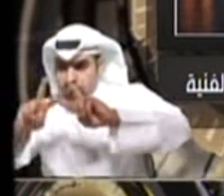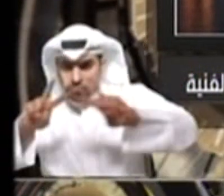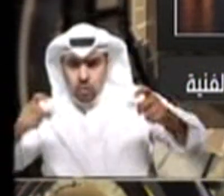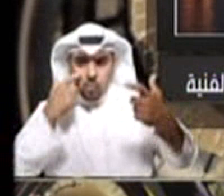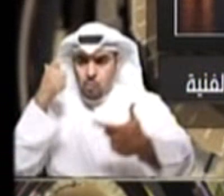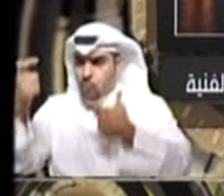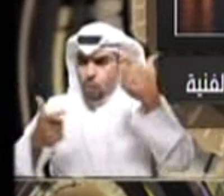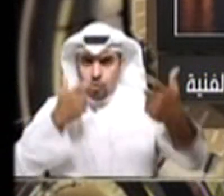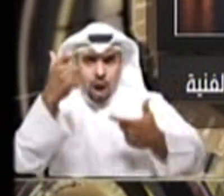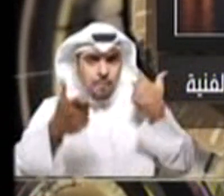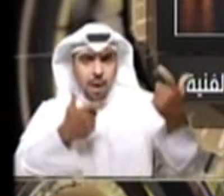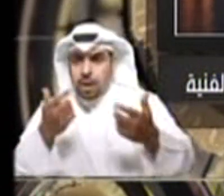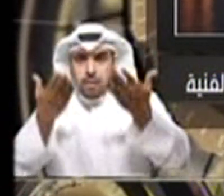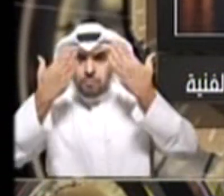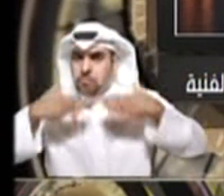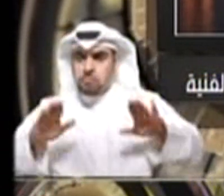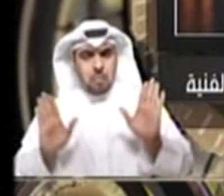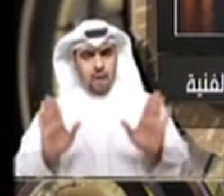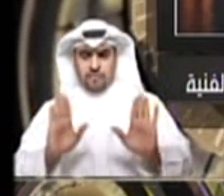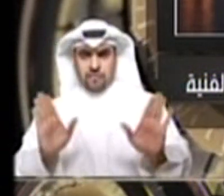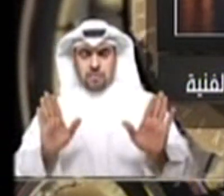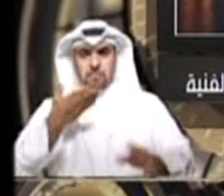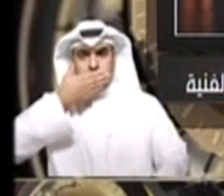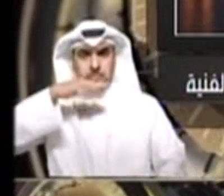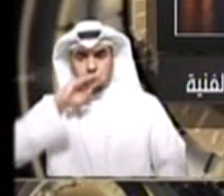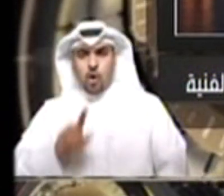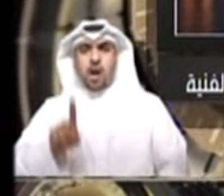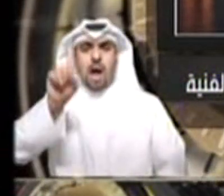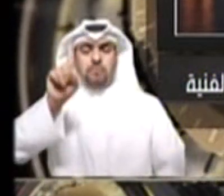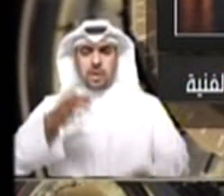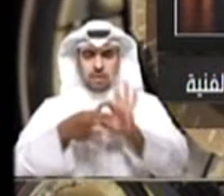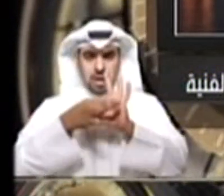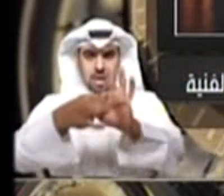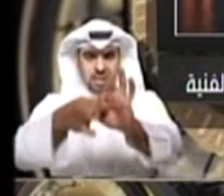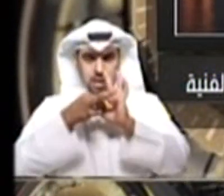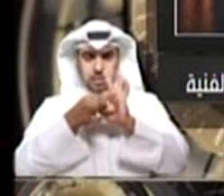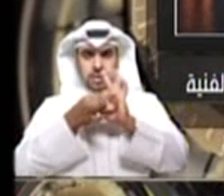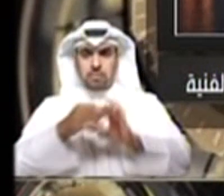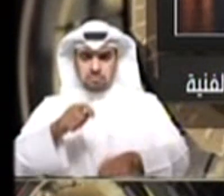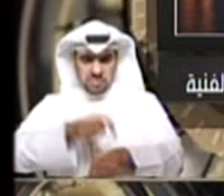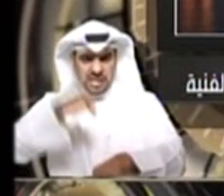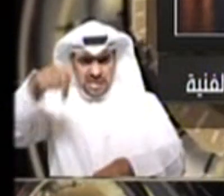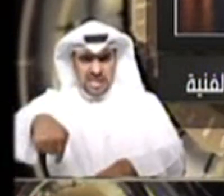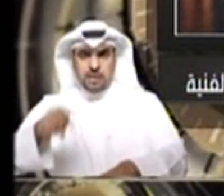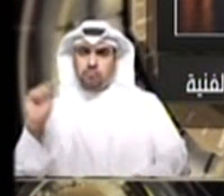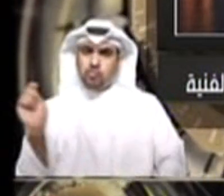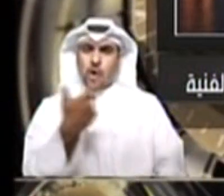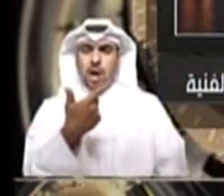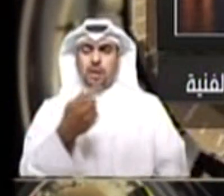وايضا كان هناك تنسيق مباشر مع المنظمه الاقليميه لحمايه البيئه البحريه ومعهد الكويت للابحاث